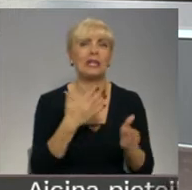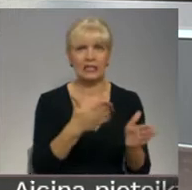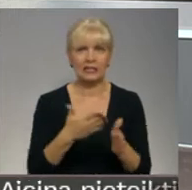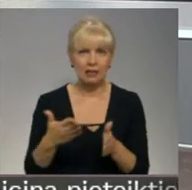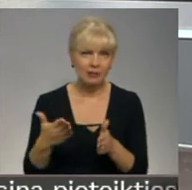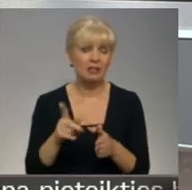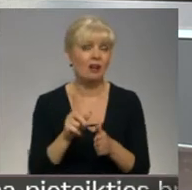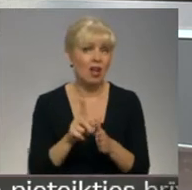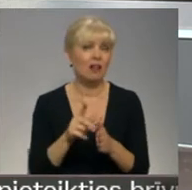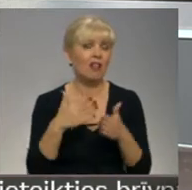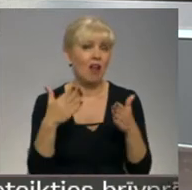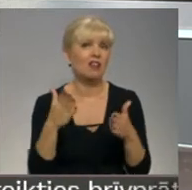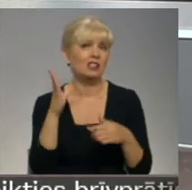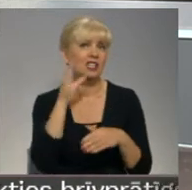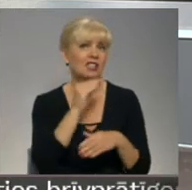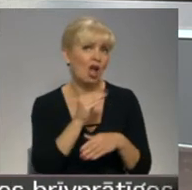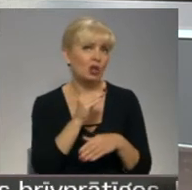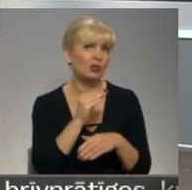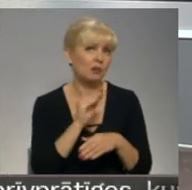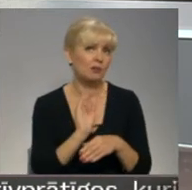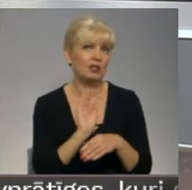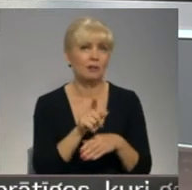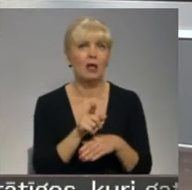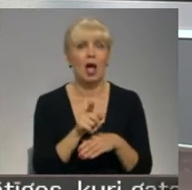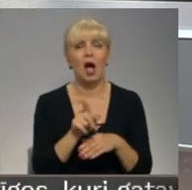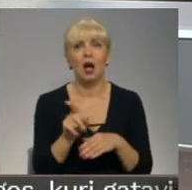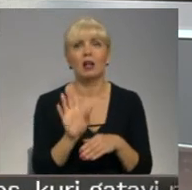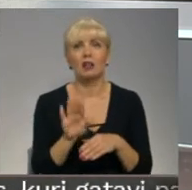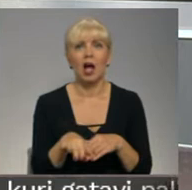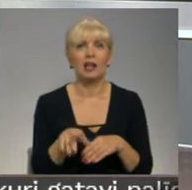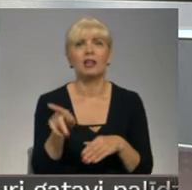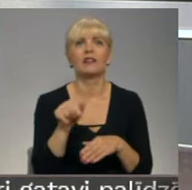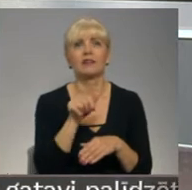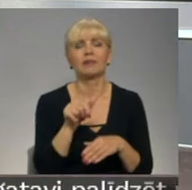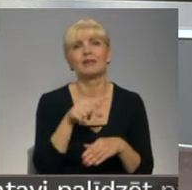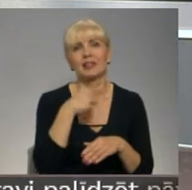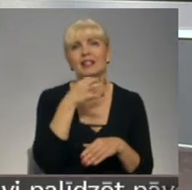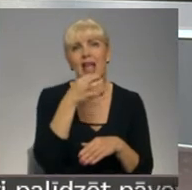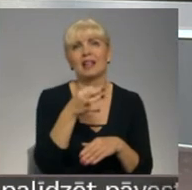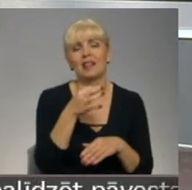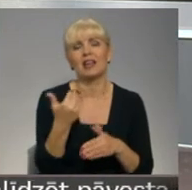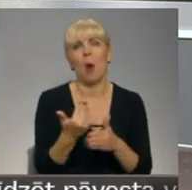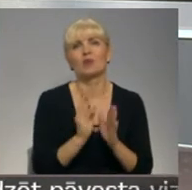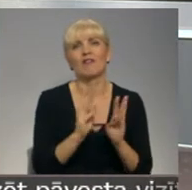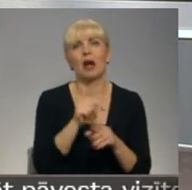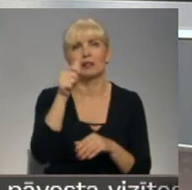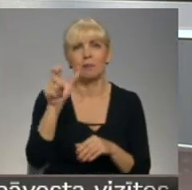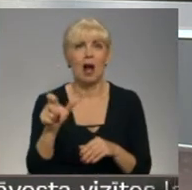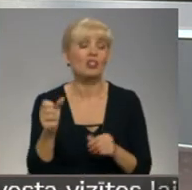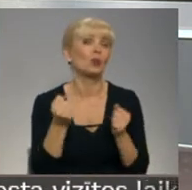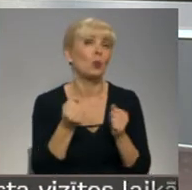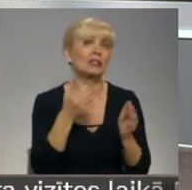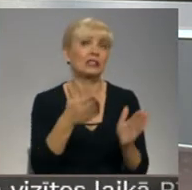valdes pārstāvi. Lai noturētu slimnīcai trešā līmeņa statusu, daudz būs jāstrādā gan pie investīciju, gan jaunu kadru